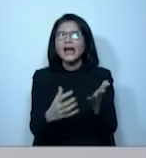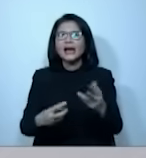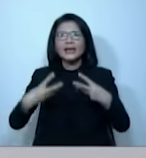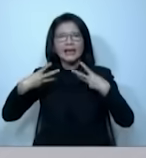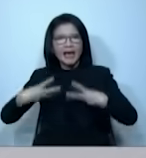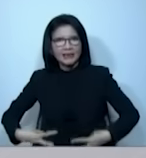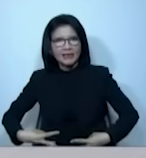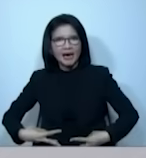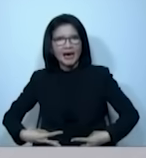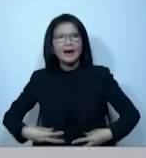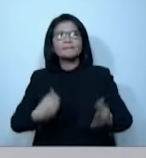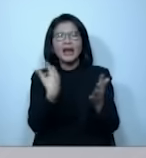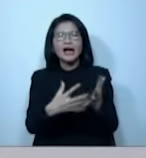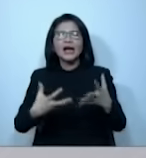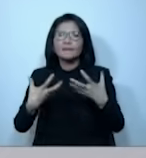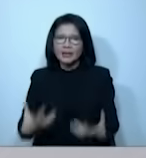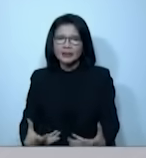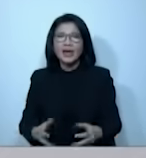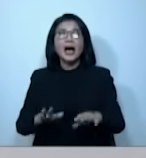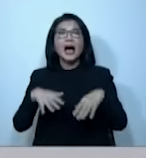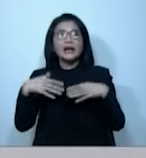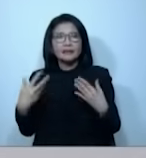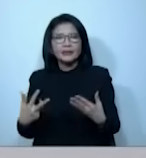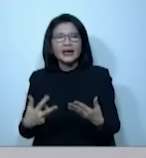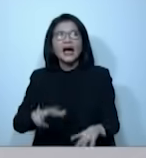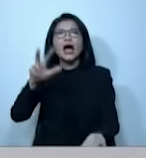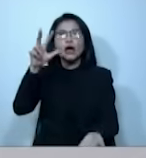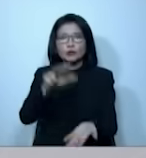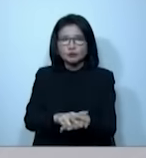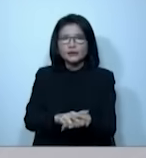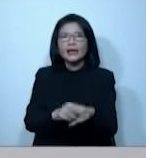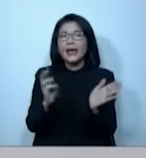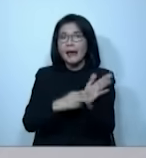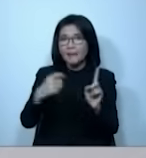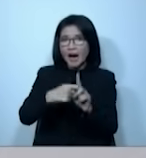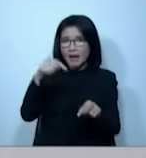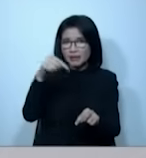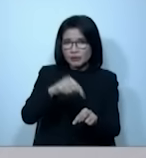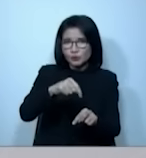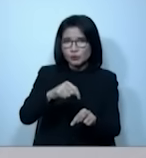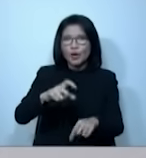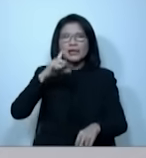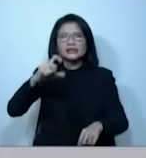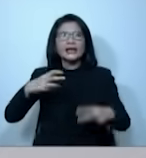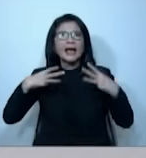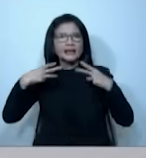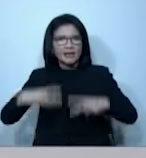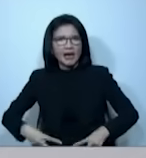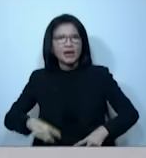etika berat yang menyebabkan keputusan yang dibuat oleh MK secara etika